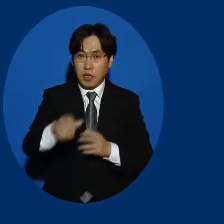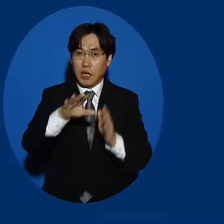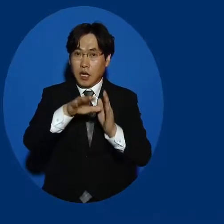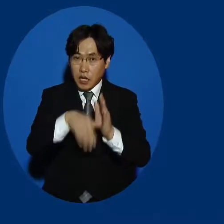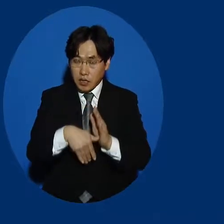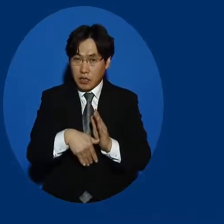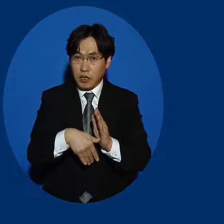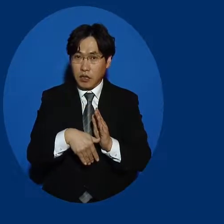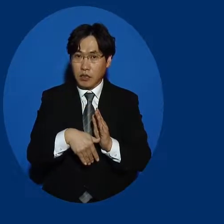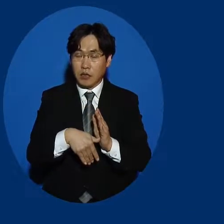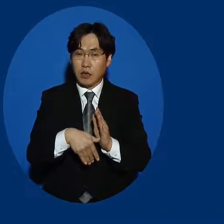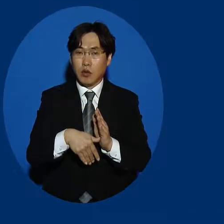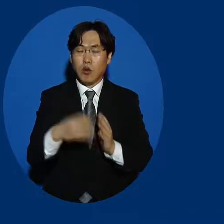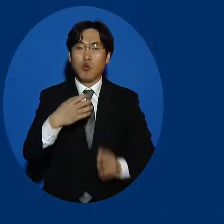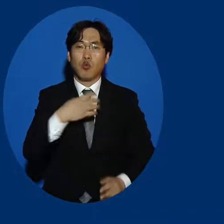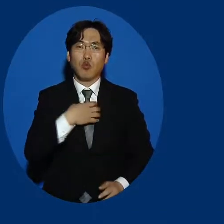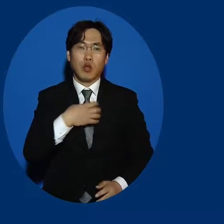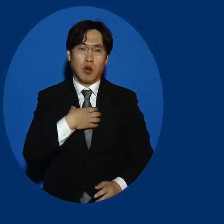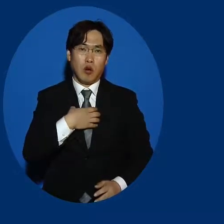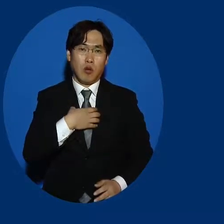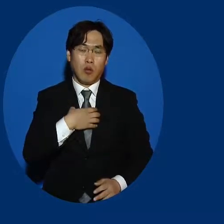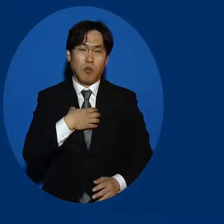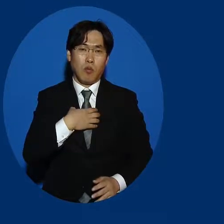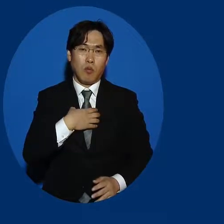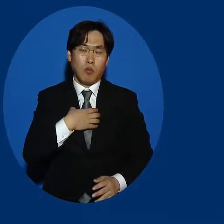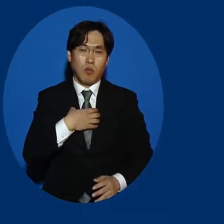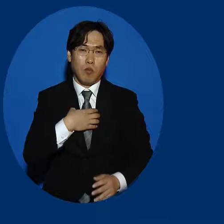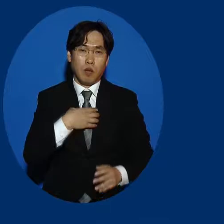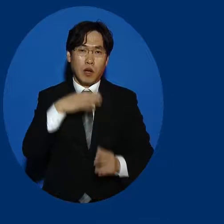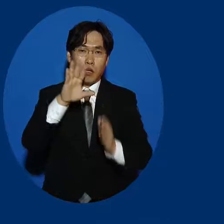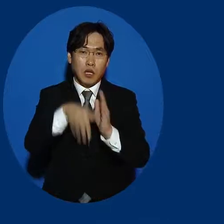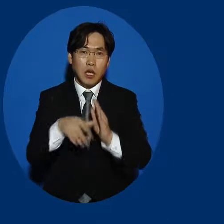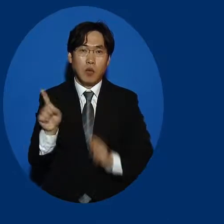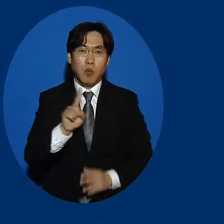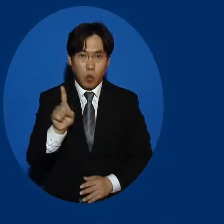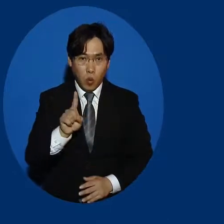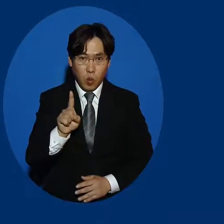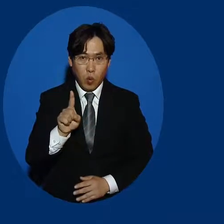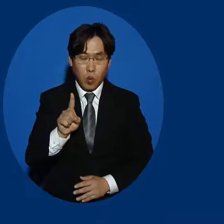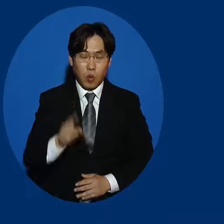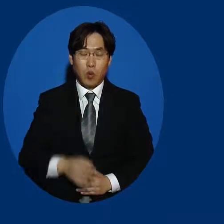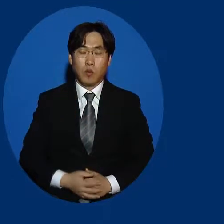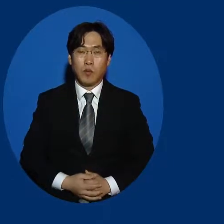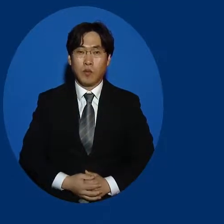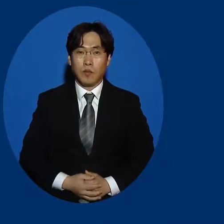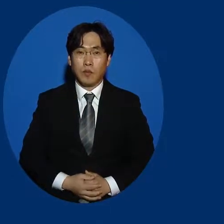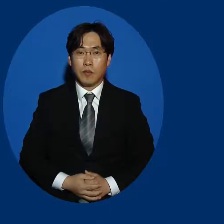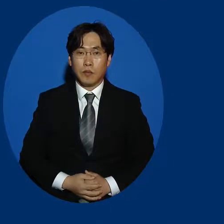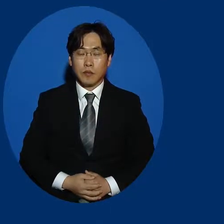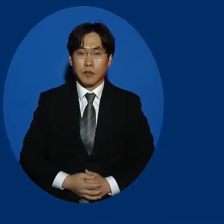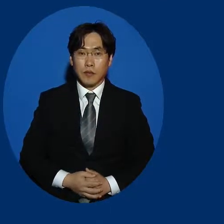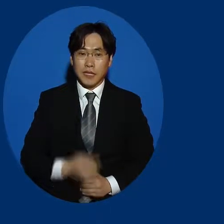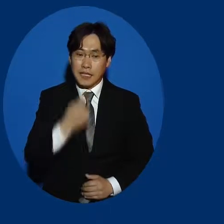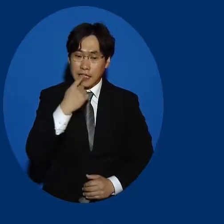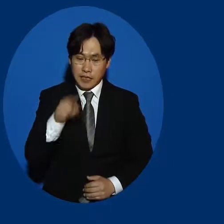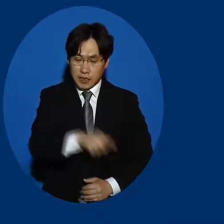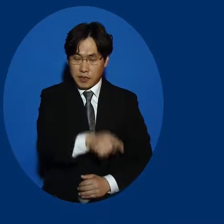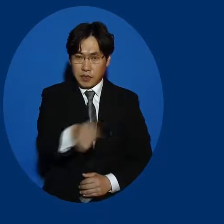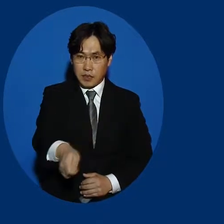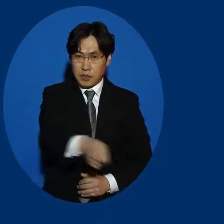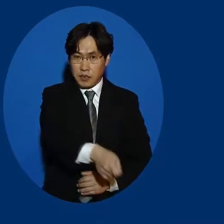가장 위험한 요소가 뭘까요? 흰 지팡이는